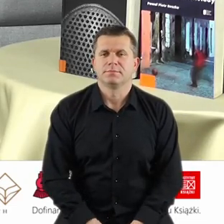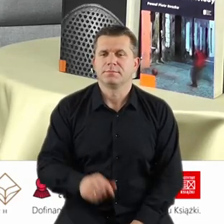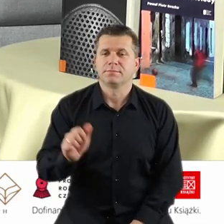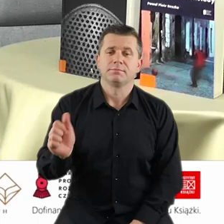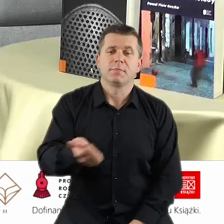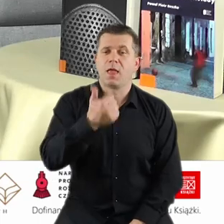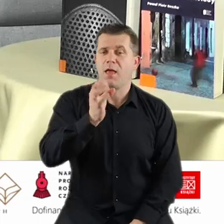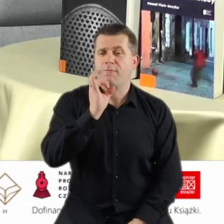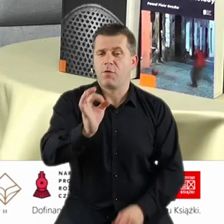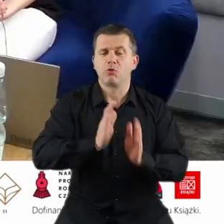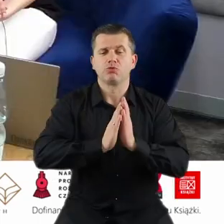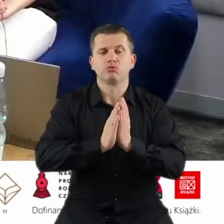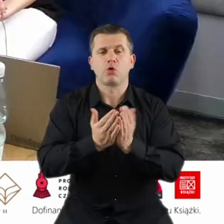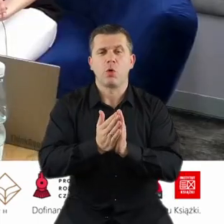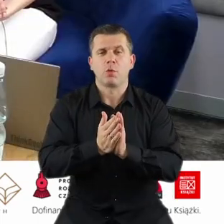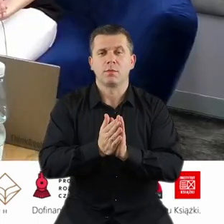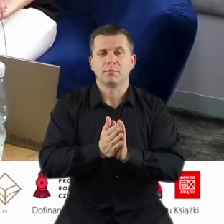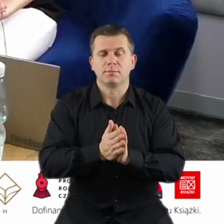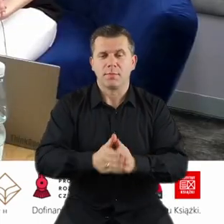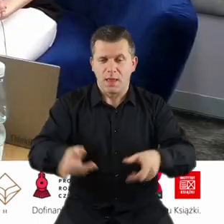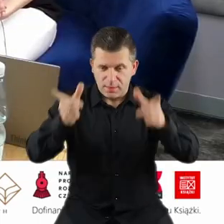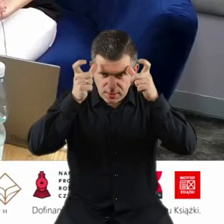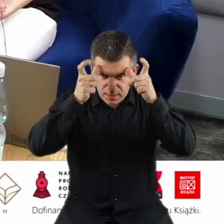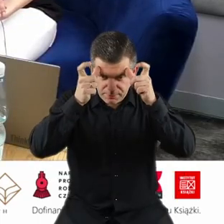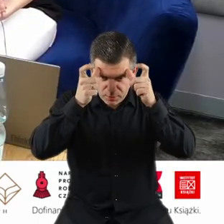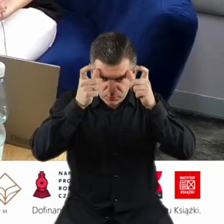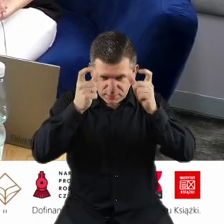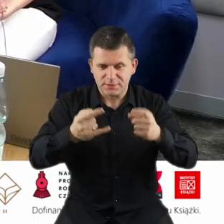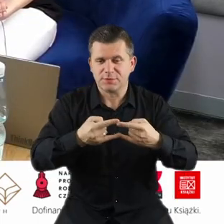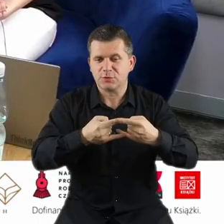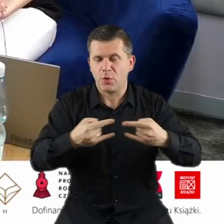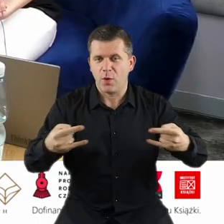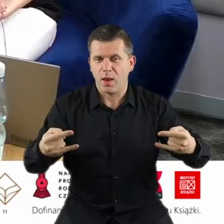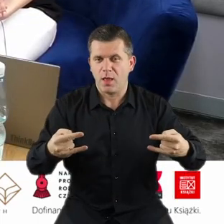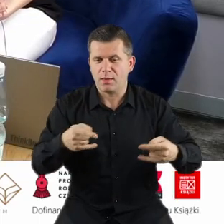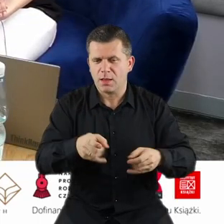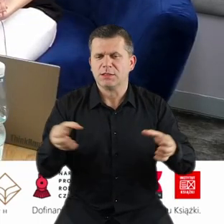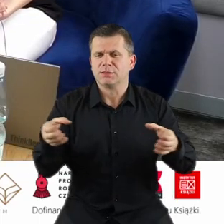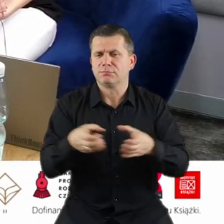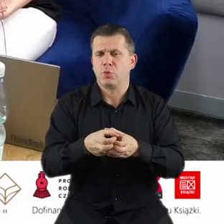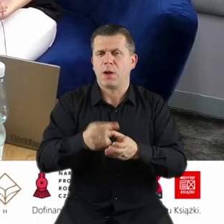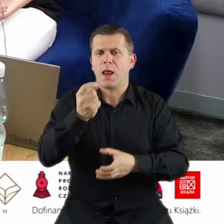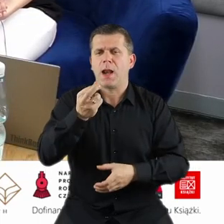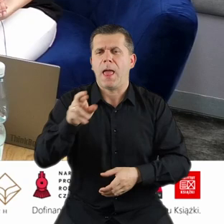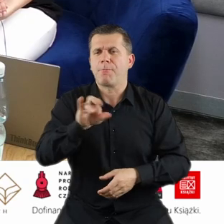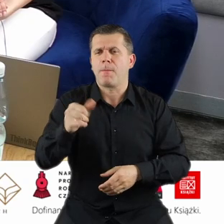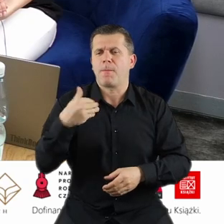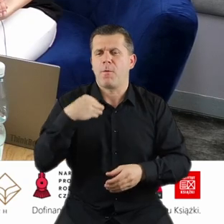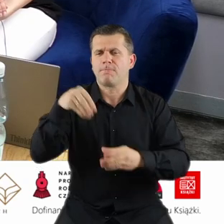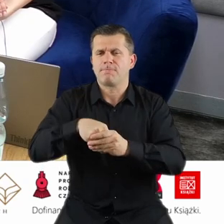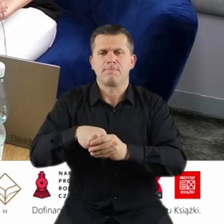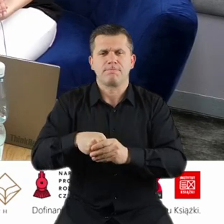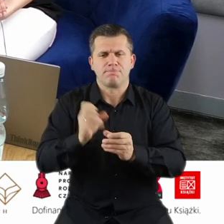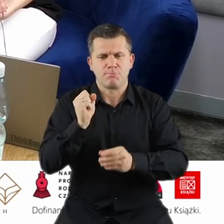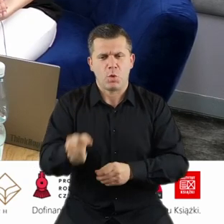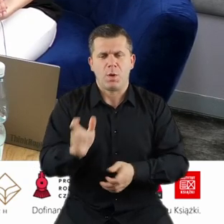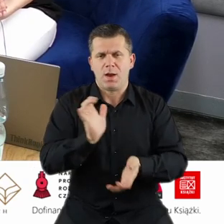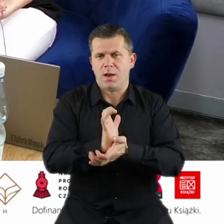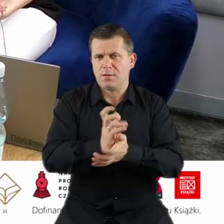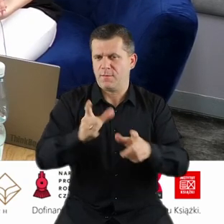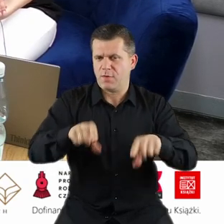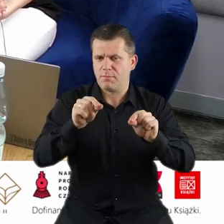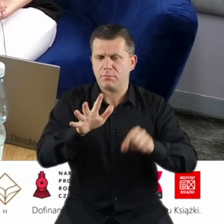Pierwsza z pańskich książek, Diabeł i tabliczka czekolady, to jest właśnie zbiór reportaży, które ukazały się w Gazecie Wyborczej.